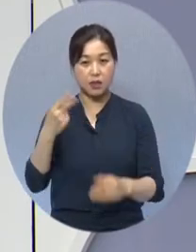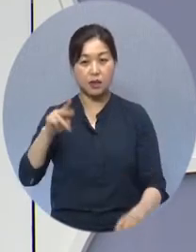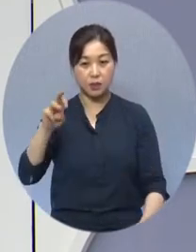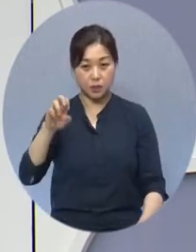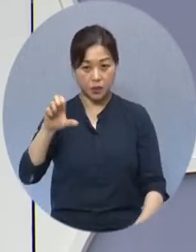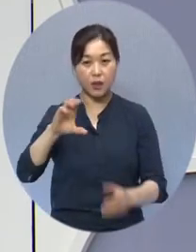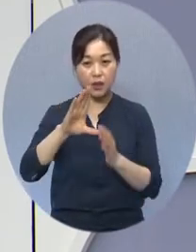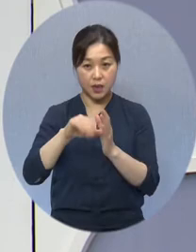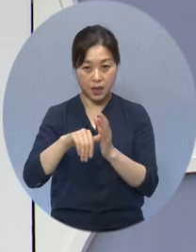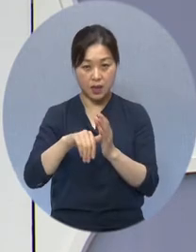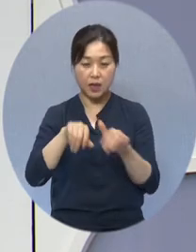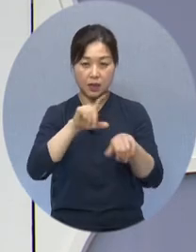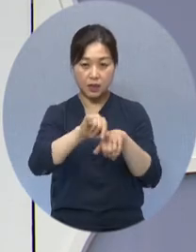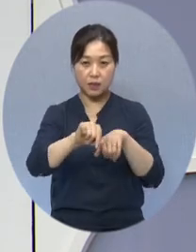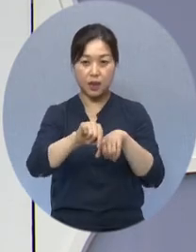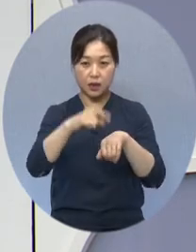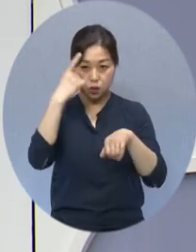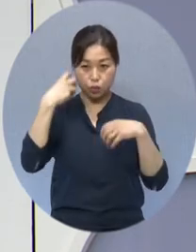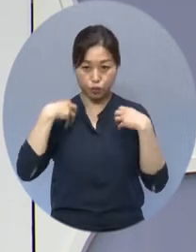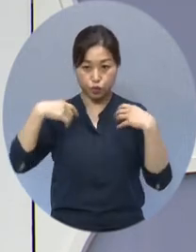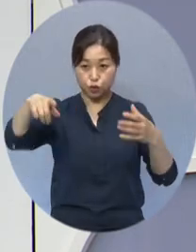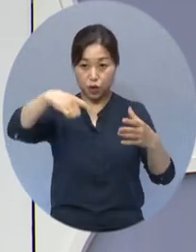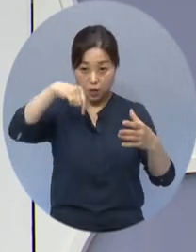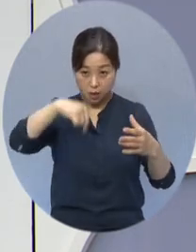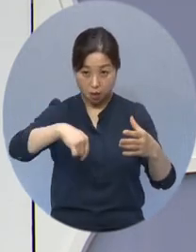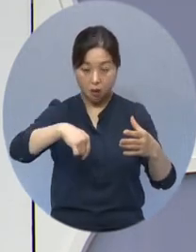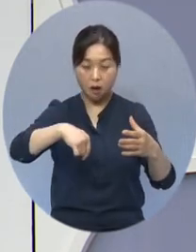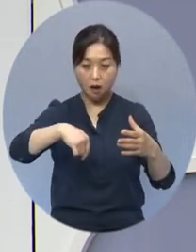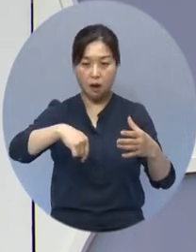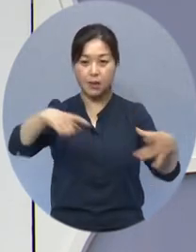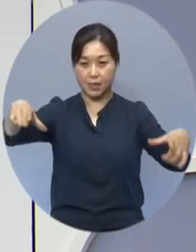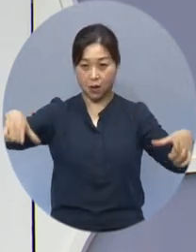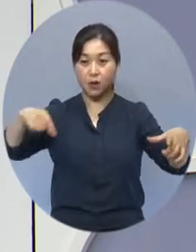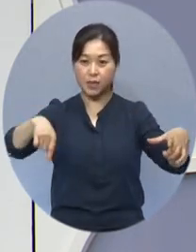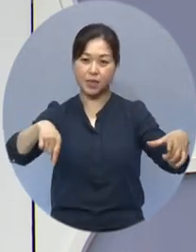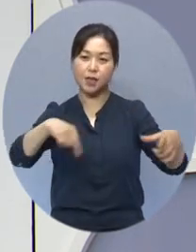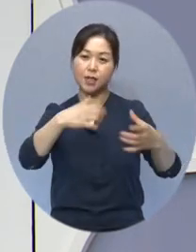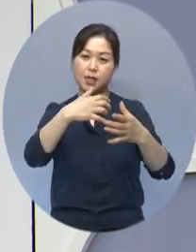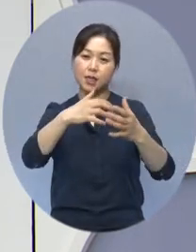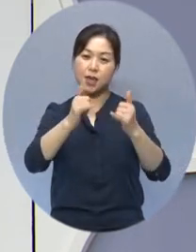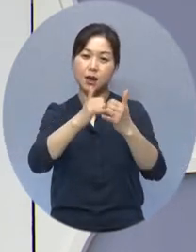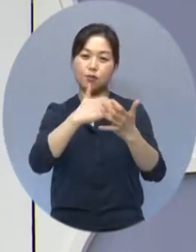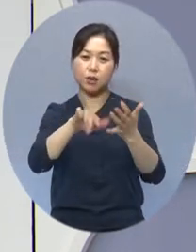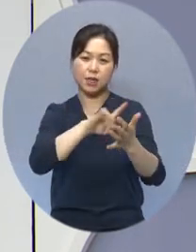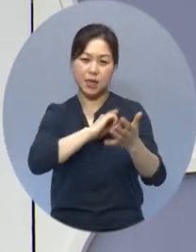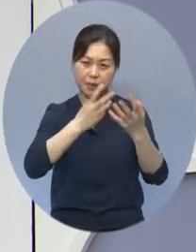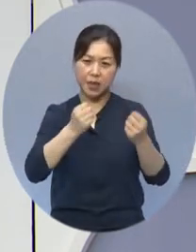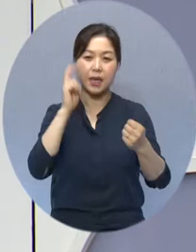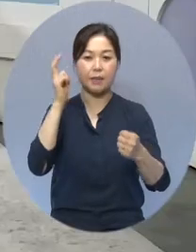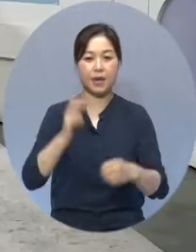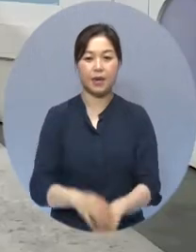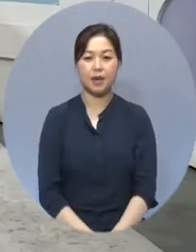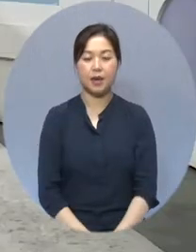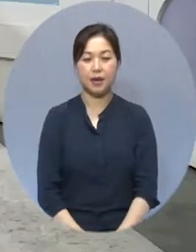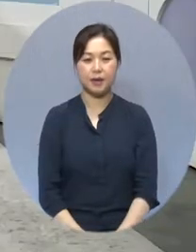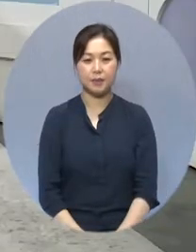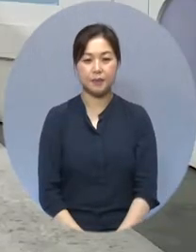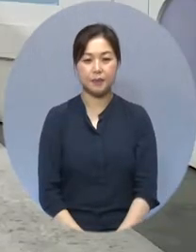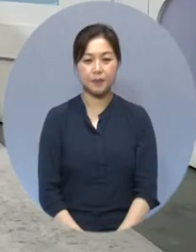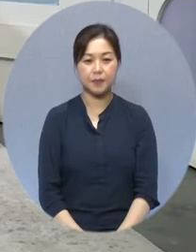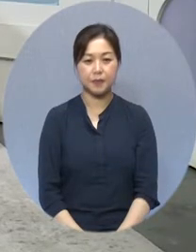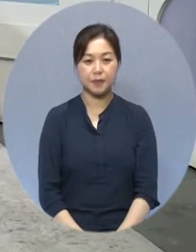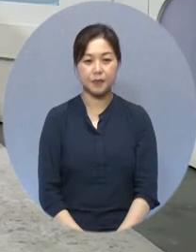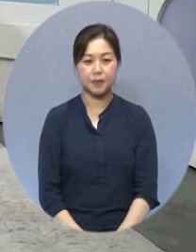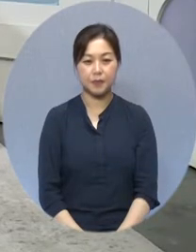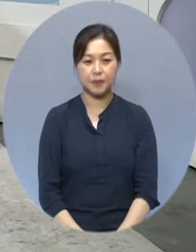지방자치단체 중에서는 인구가 제일 많은 그런 어떤 도시가 되지 않겠나 하는 생각이 네. 듭니다. 그